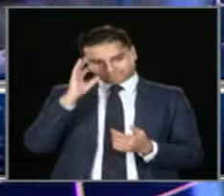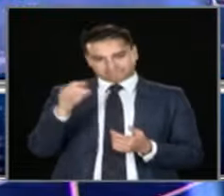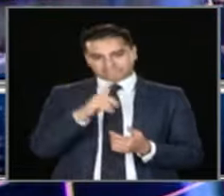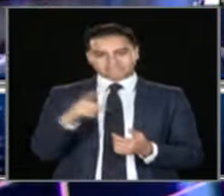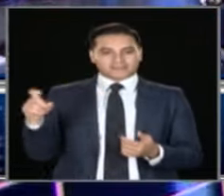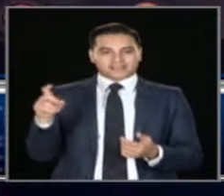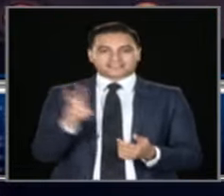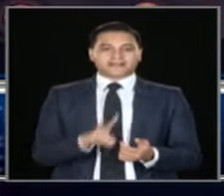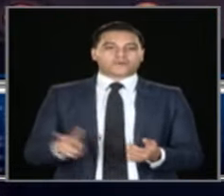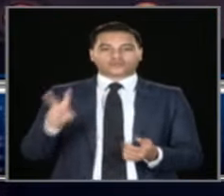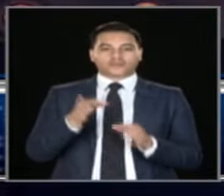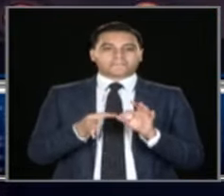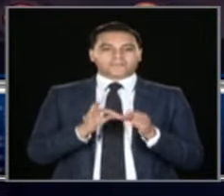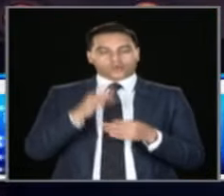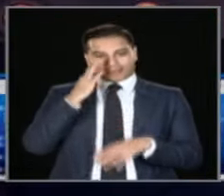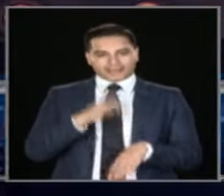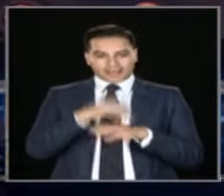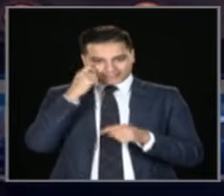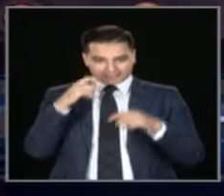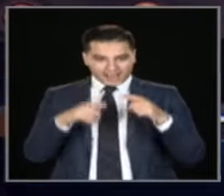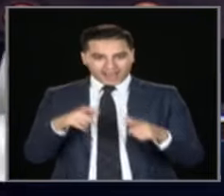126 مليون نسمة، مساحة الدولة